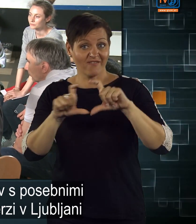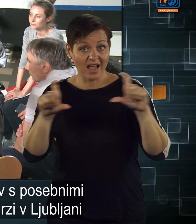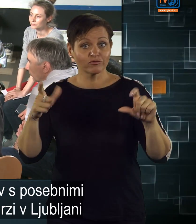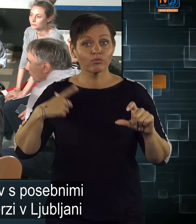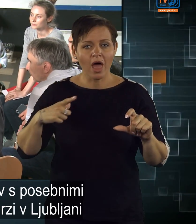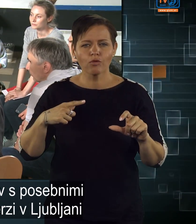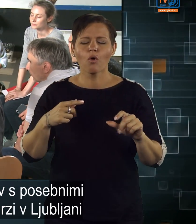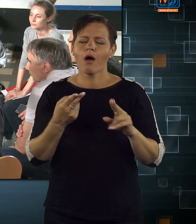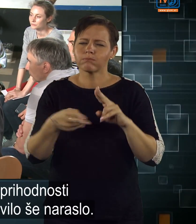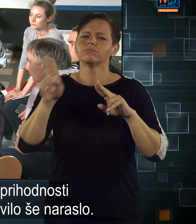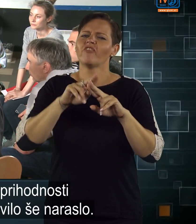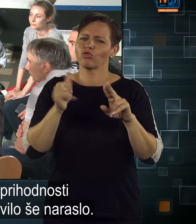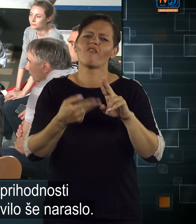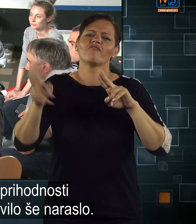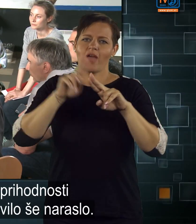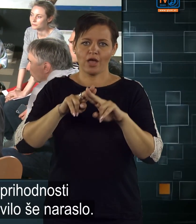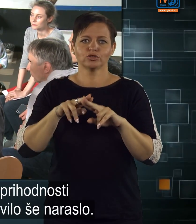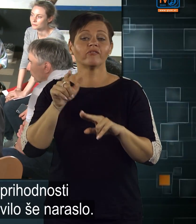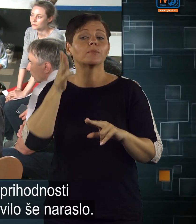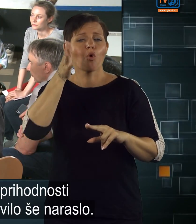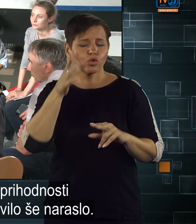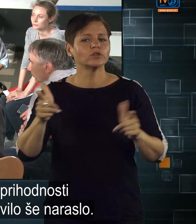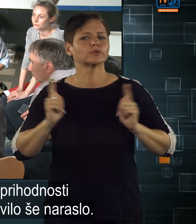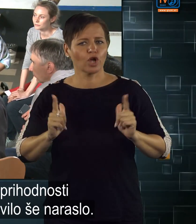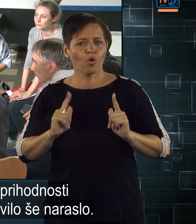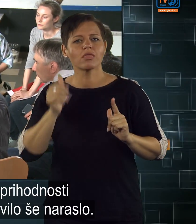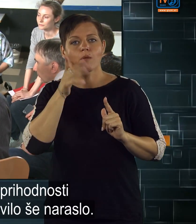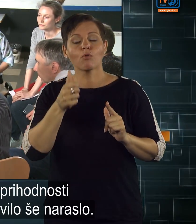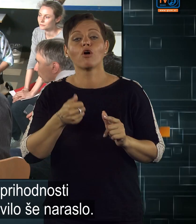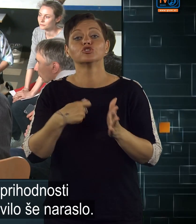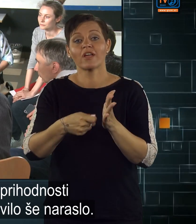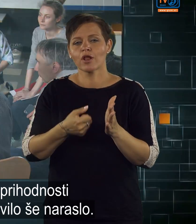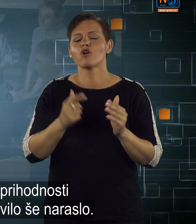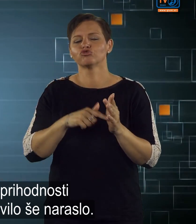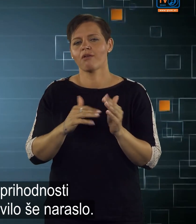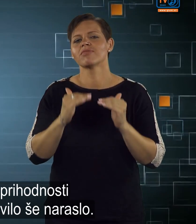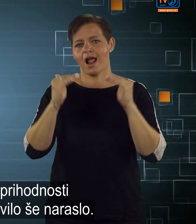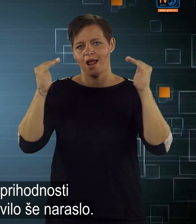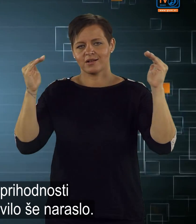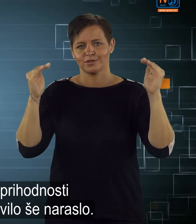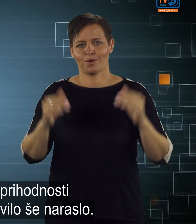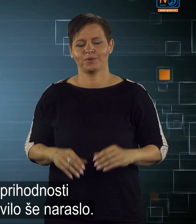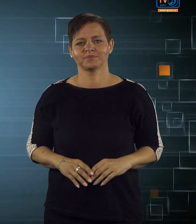v Ljubljani bistveno več in v prihodnosti pričakujejo, da bo število še naraslo.